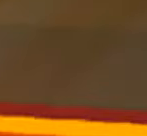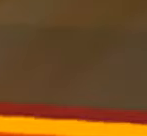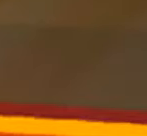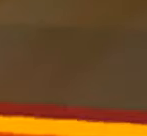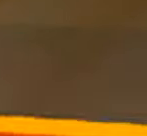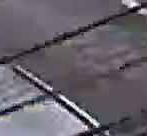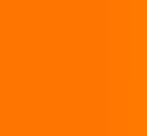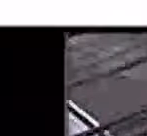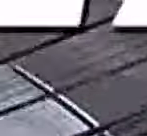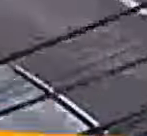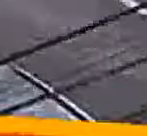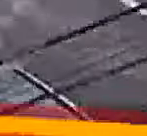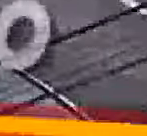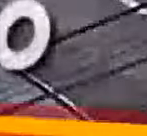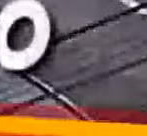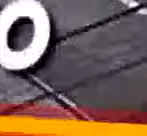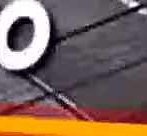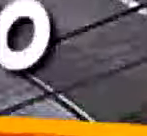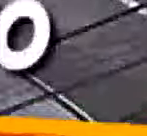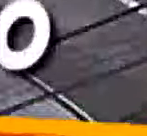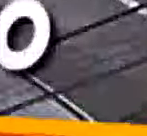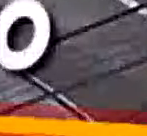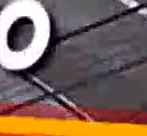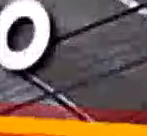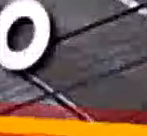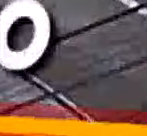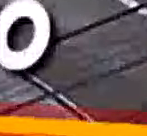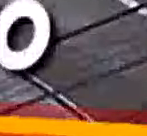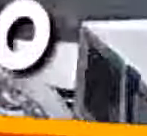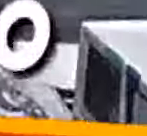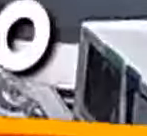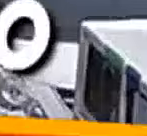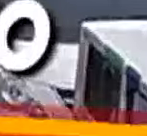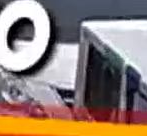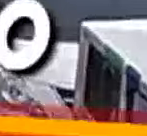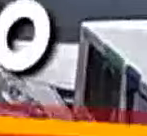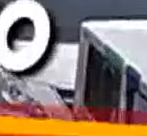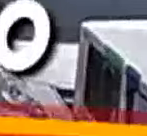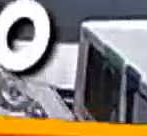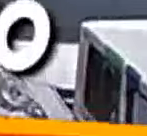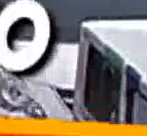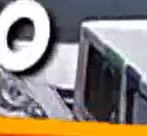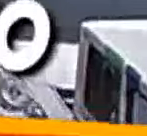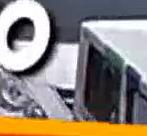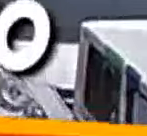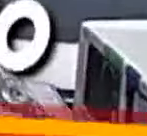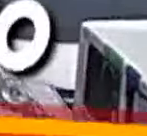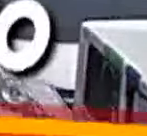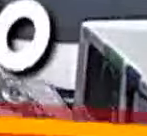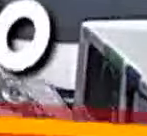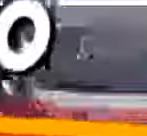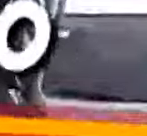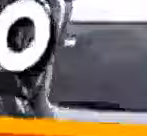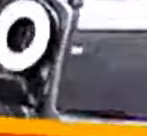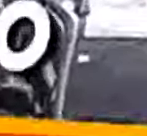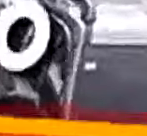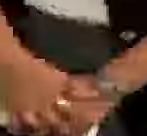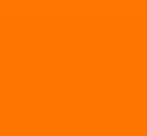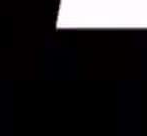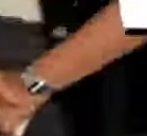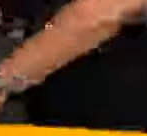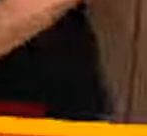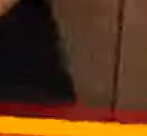facility. No registration, no travel policy, suspindi ng LTO ngayong holiday season.